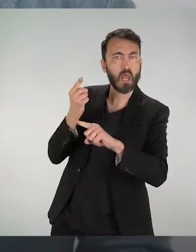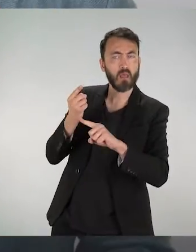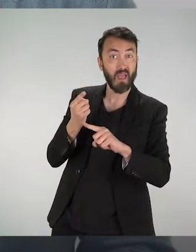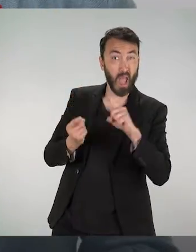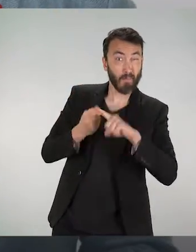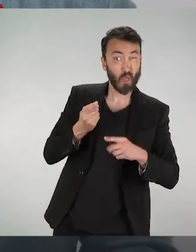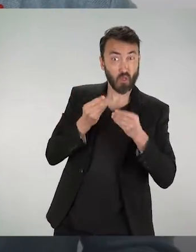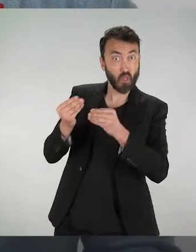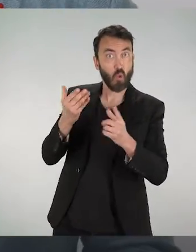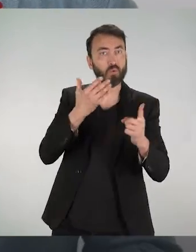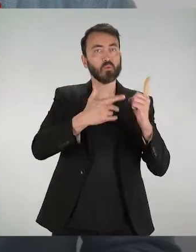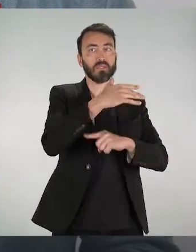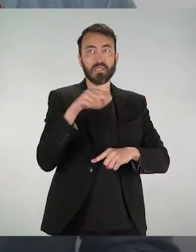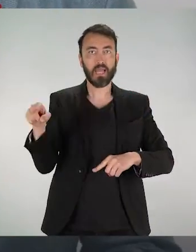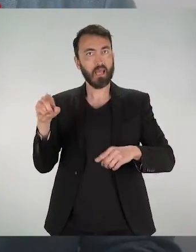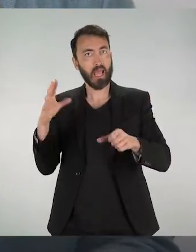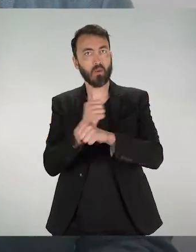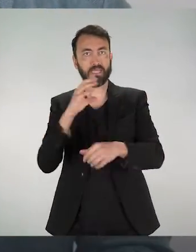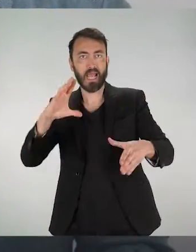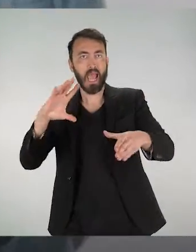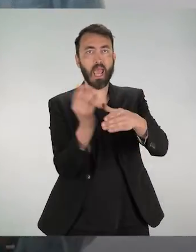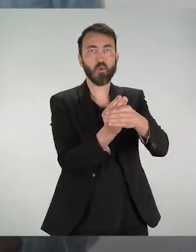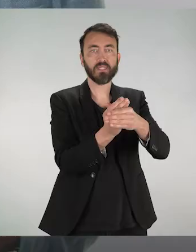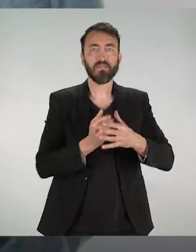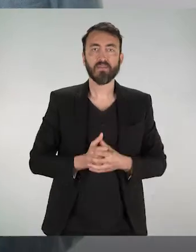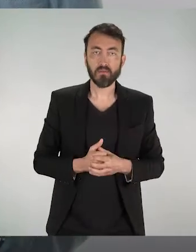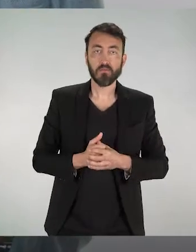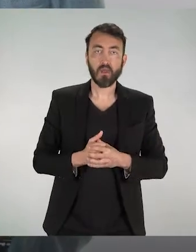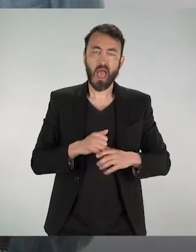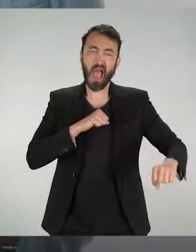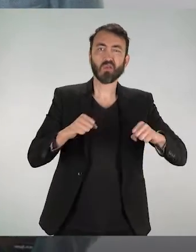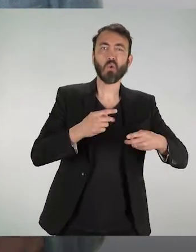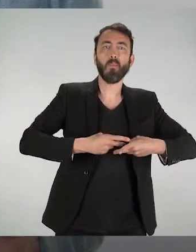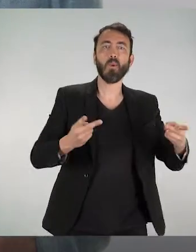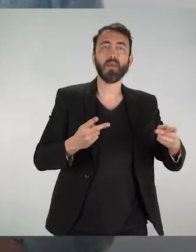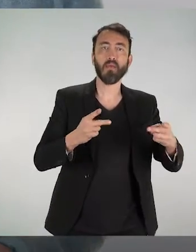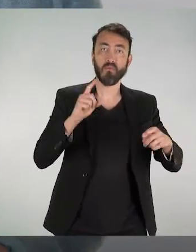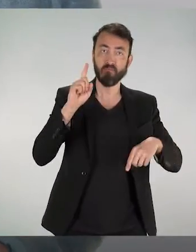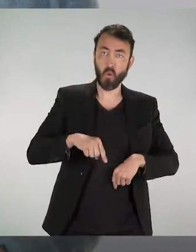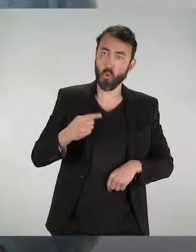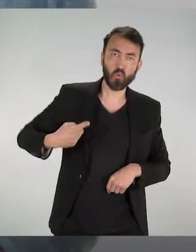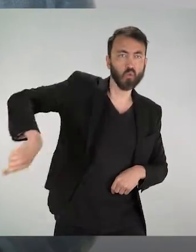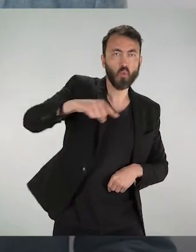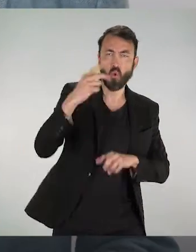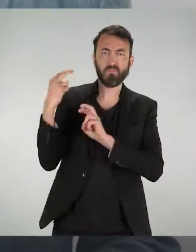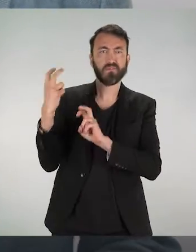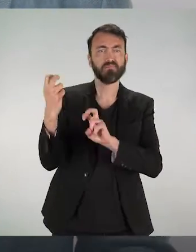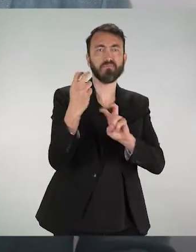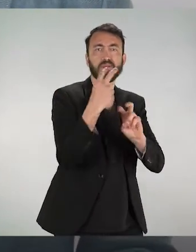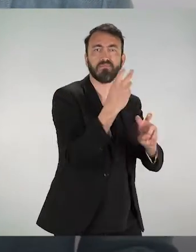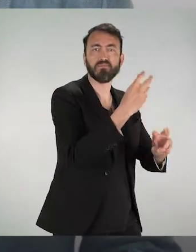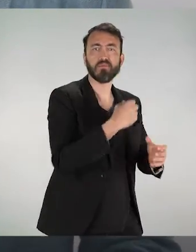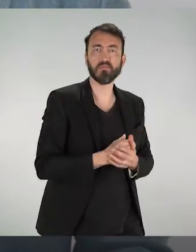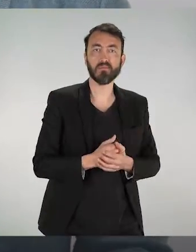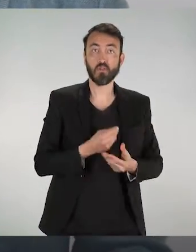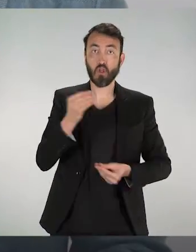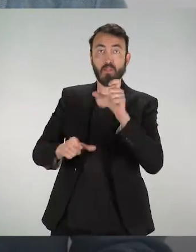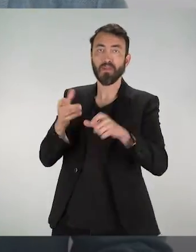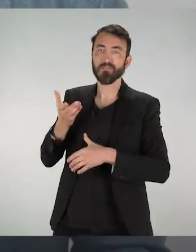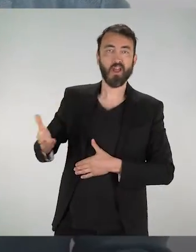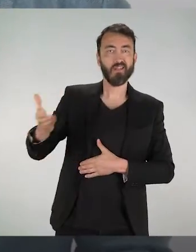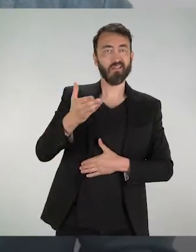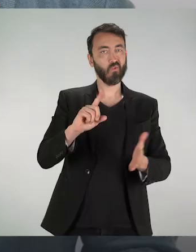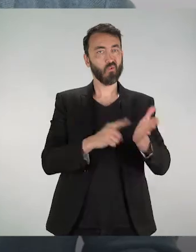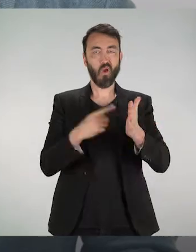C'est comme cela que les personnes pourront se saisir de leurs droits. C'est comme cela qu'elles pourront prendre leur part dans notre débat public. Depuis plusieurs mois, des